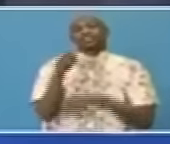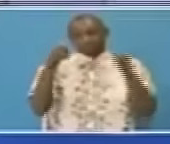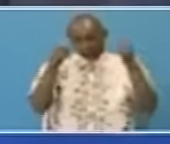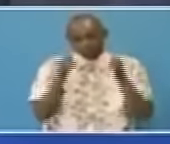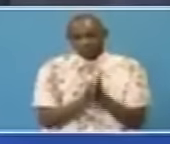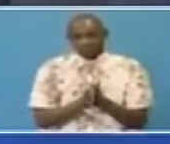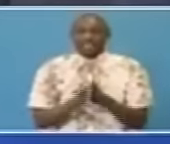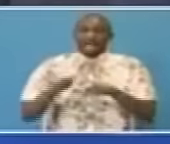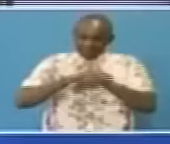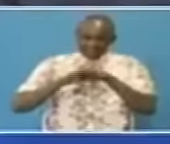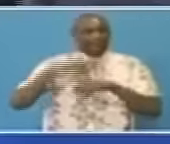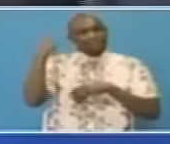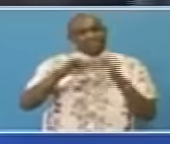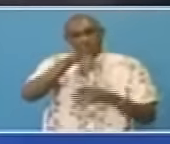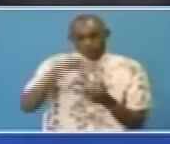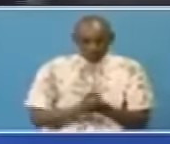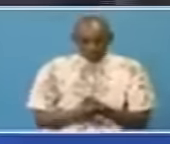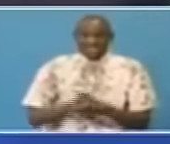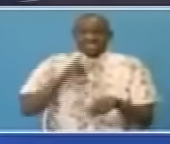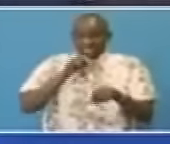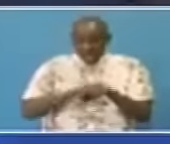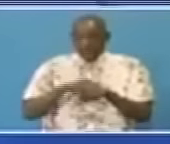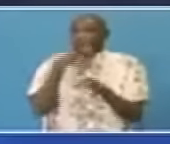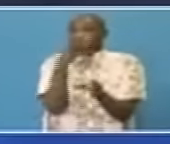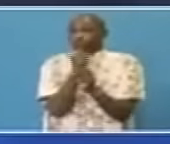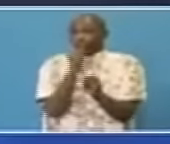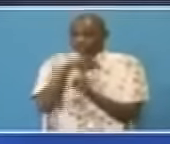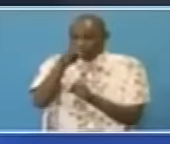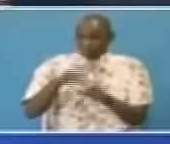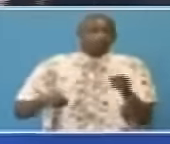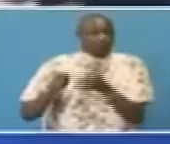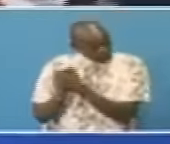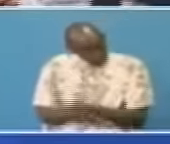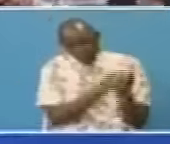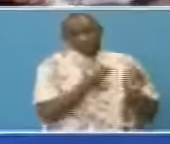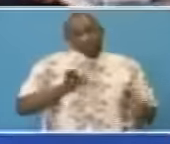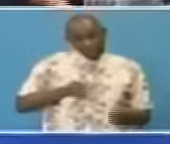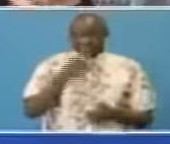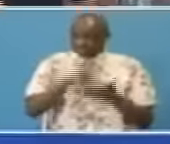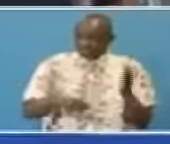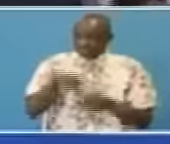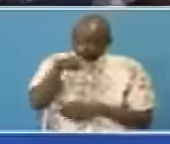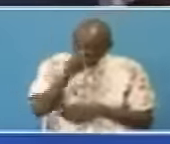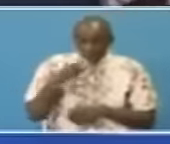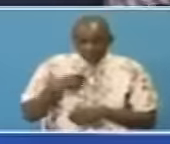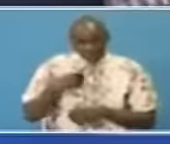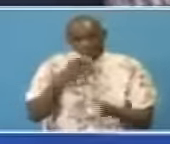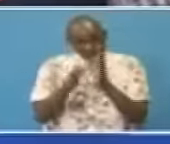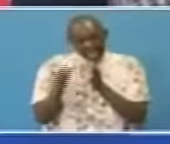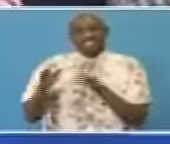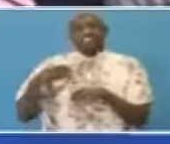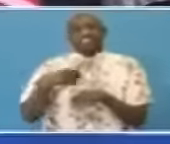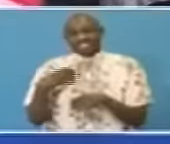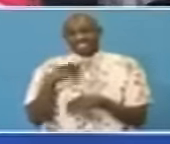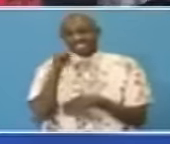kuwa mabingwa wa Afrika. Wakati huo huo, shirikisho linalosimamia gofu ya kina dada limedokeza kwamba linatarajia kuandaa mashindano ya